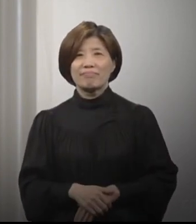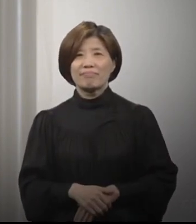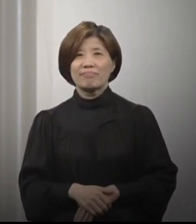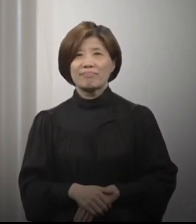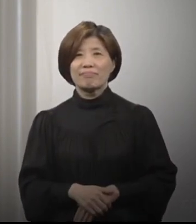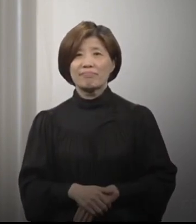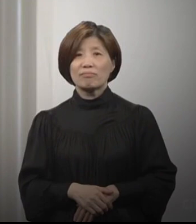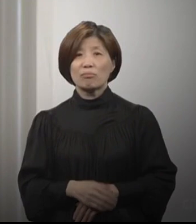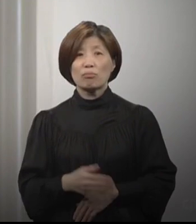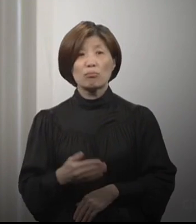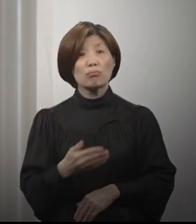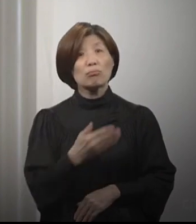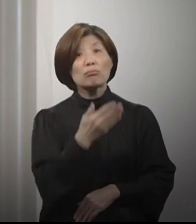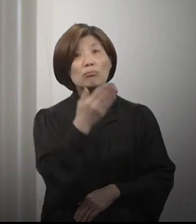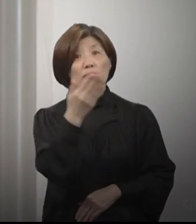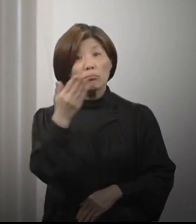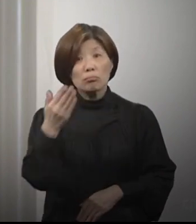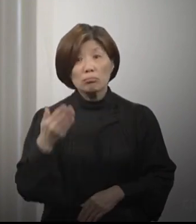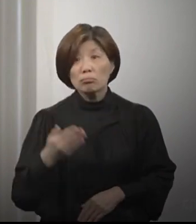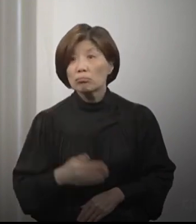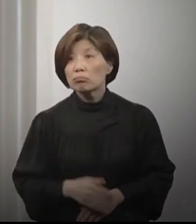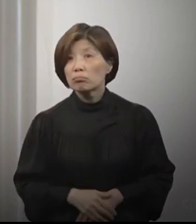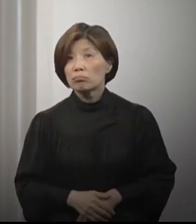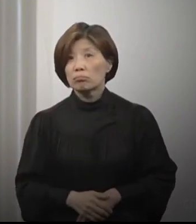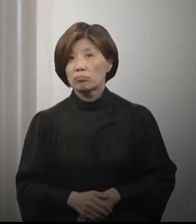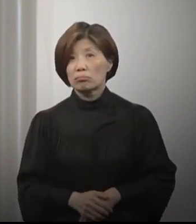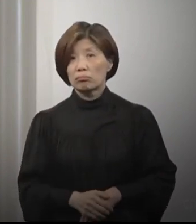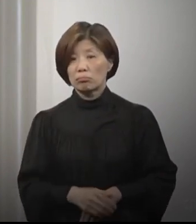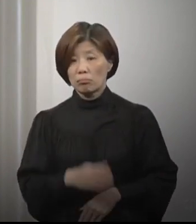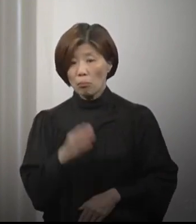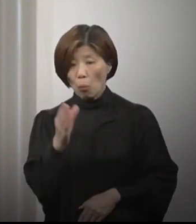여러분들은 성경 자주 읽으십니까?